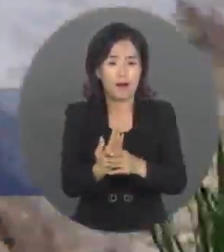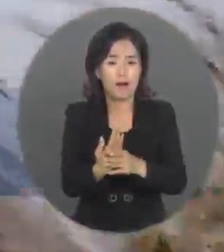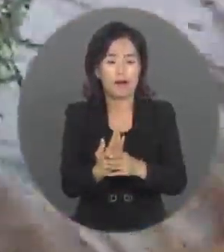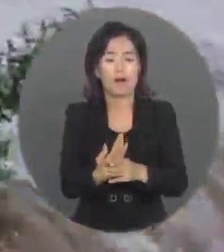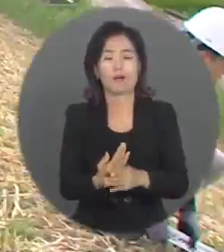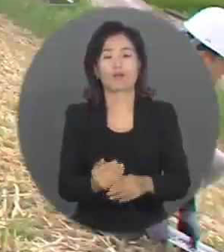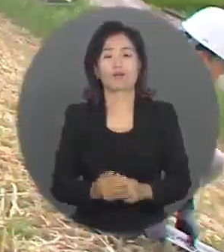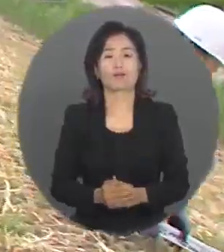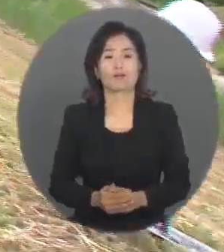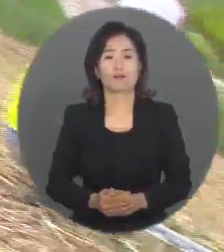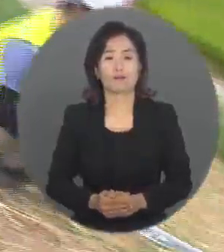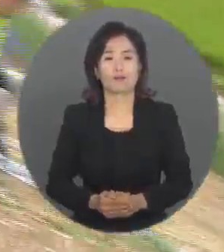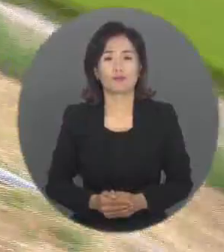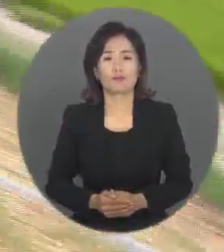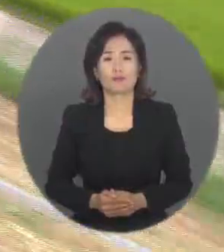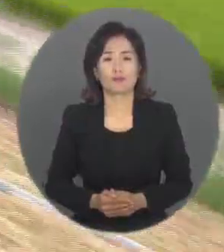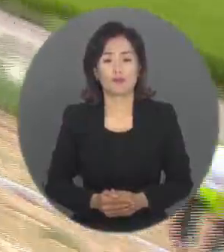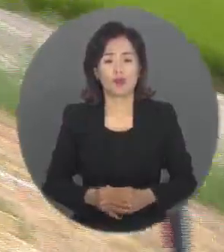여지도 있습니다.